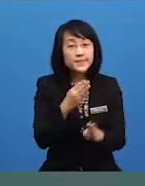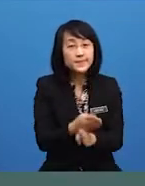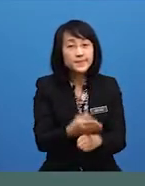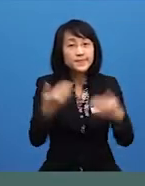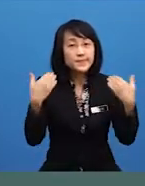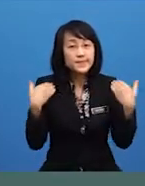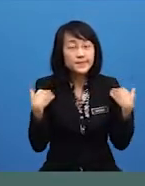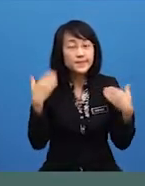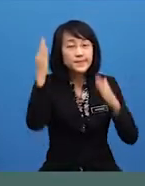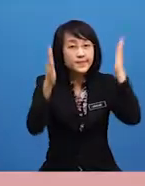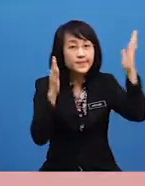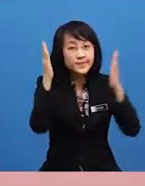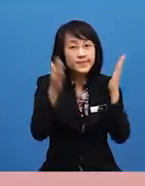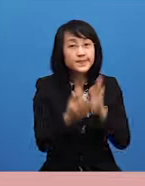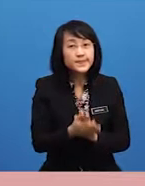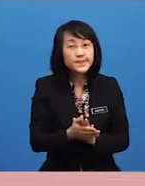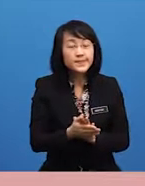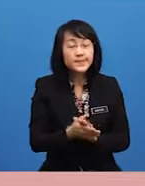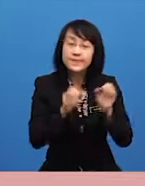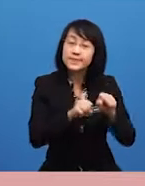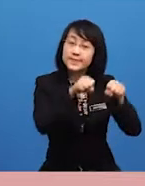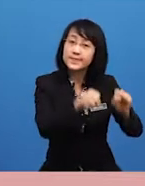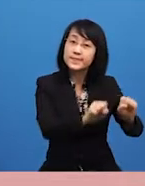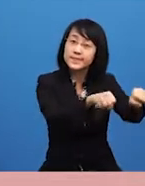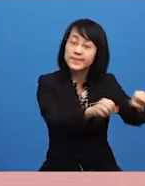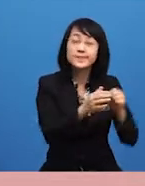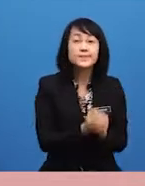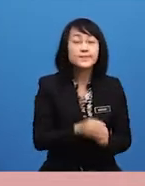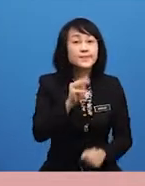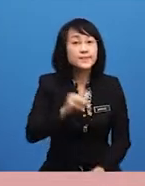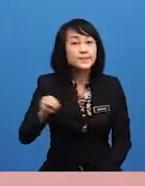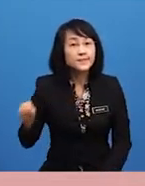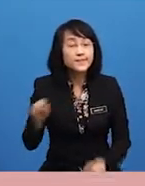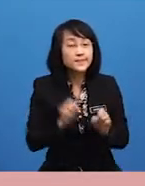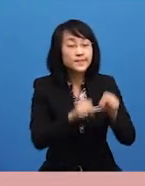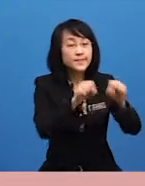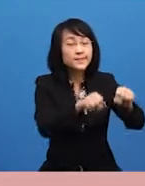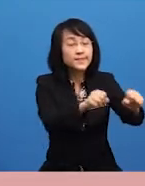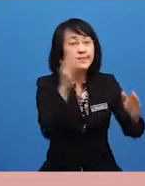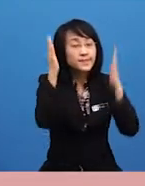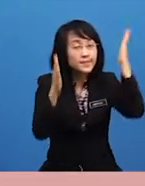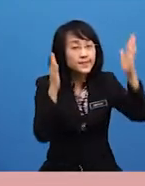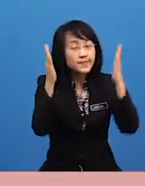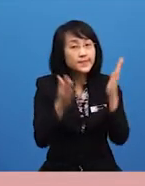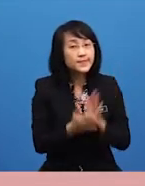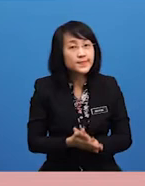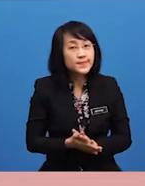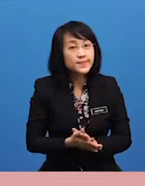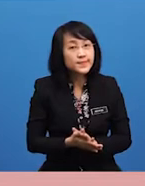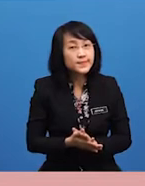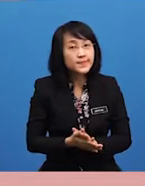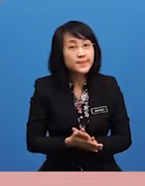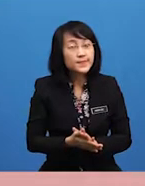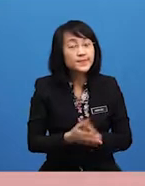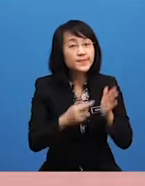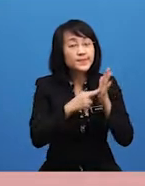terdapat di Malaysia ialah saliran. Murid-murid, saliran di Malaysia adalah